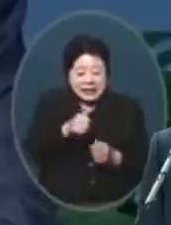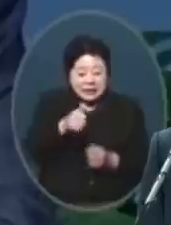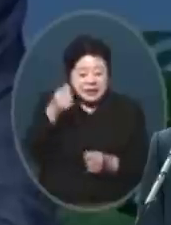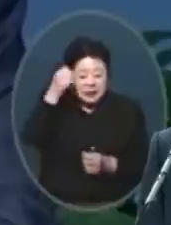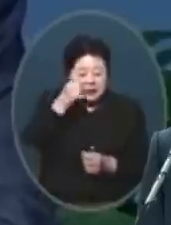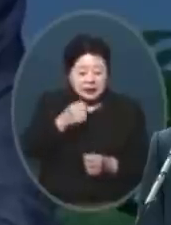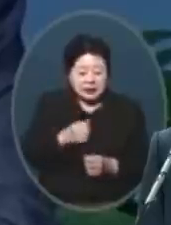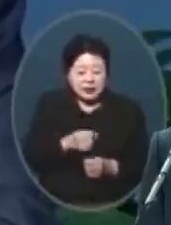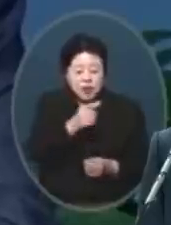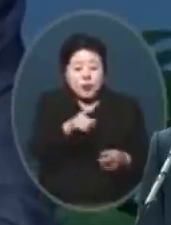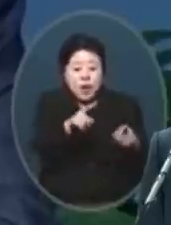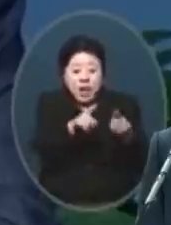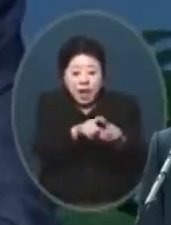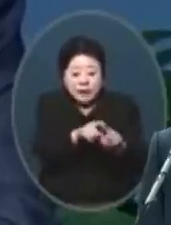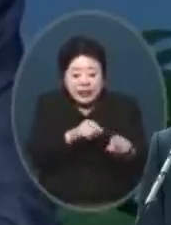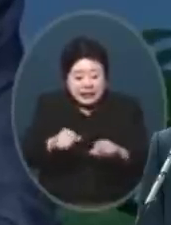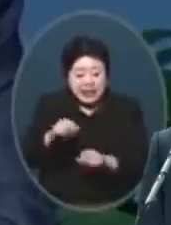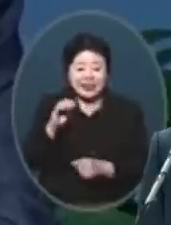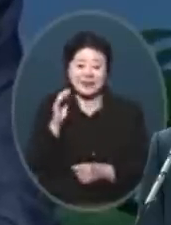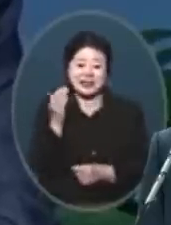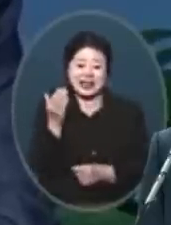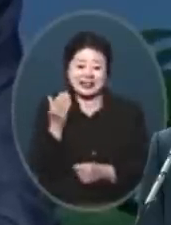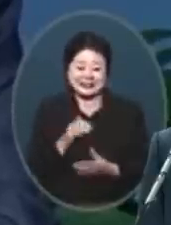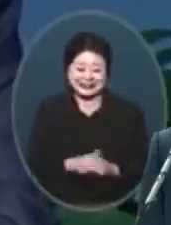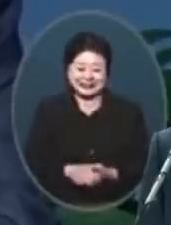성령이 여러분과 함께 일하게 되어 있습니다.